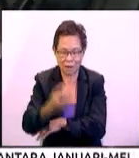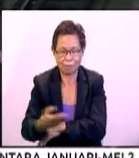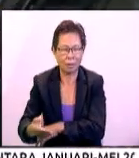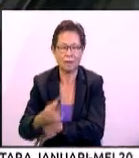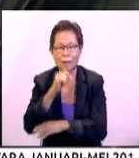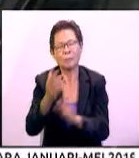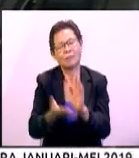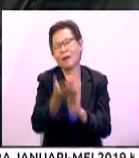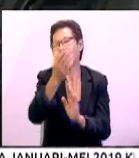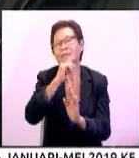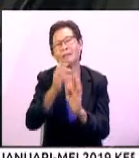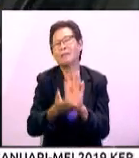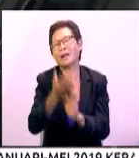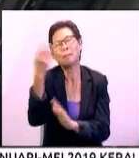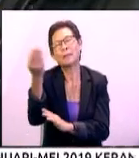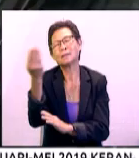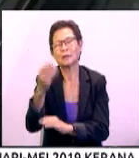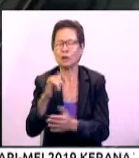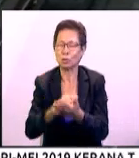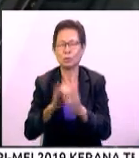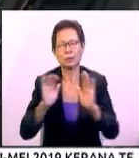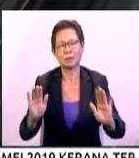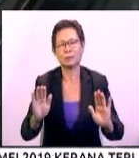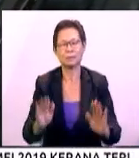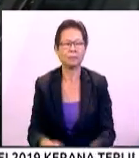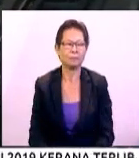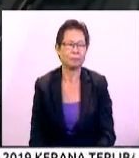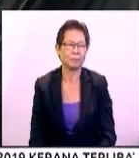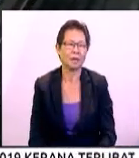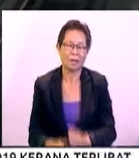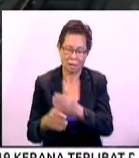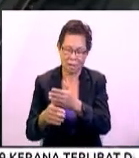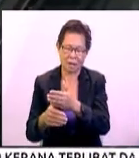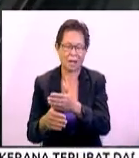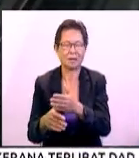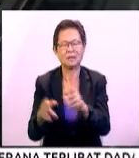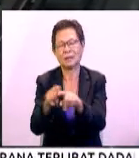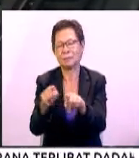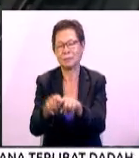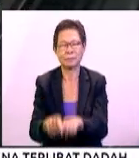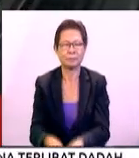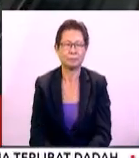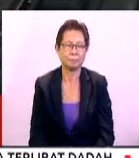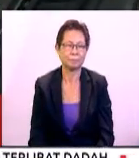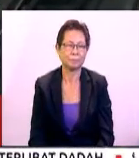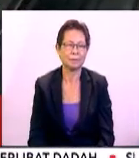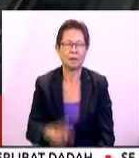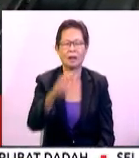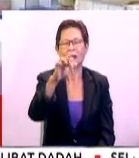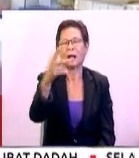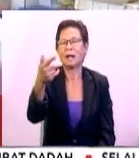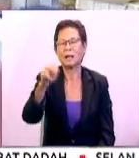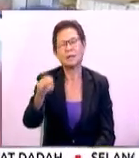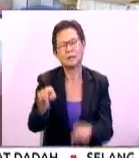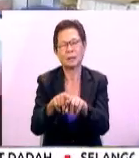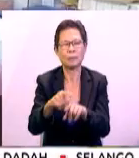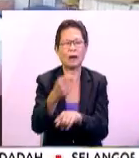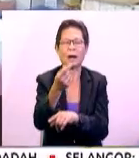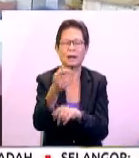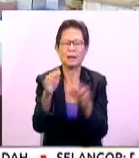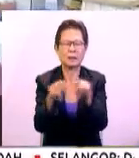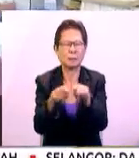naik macam biasa punya. Itu saja. Ikan baik pun samalah. Kori Lakin sama aja. Harga